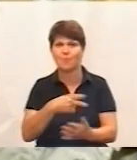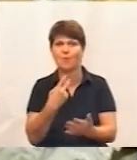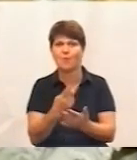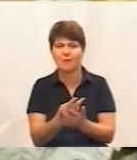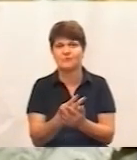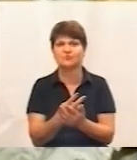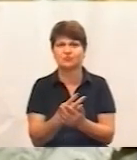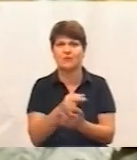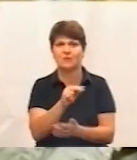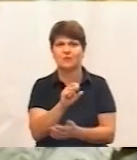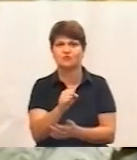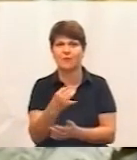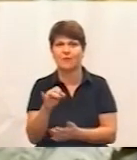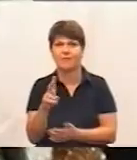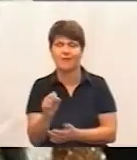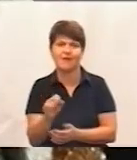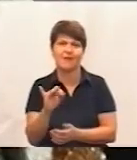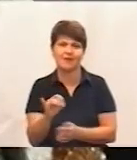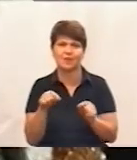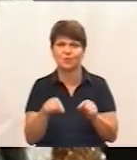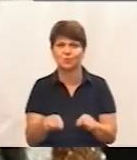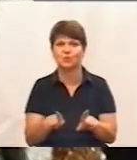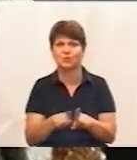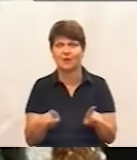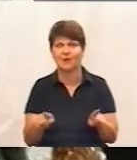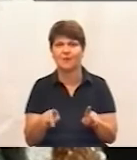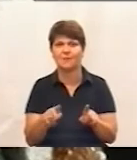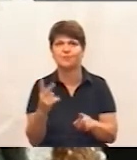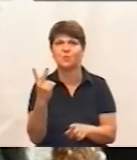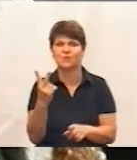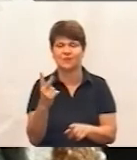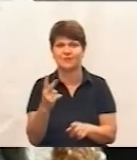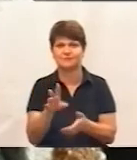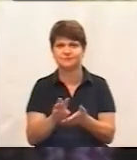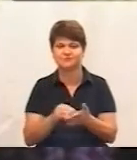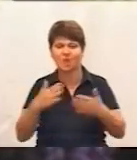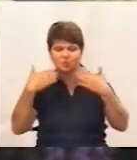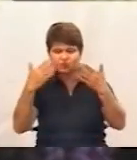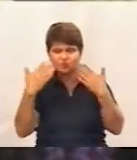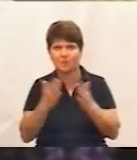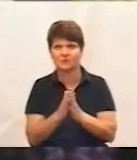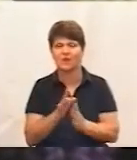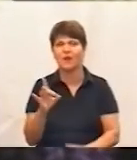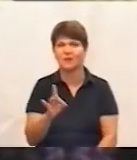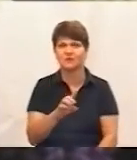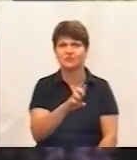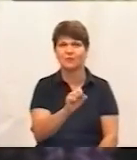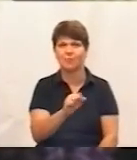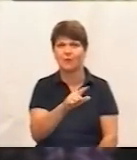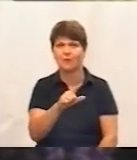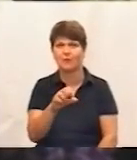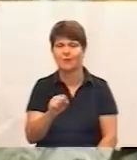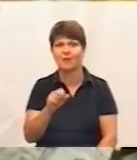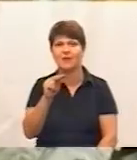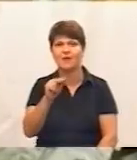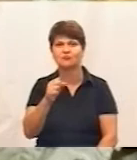так називається «Чайка». І також тут така якби подвійна метафора, тому що вона читає книжку Річарда Баха «Чайка» по